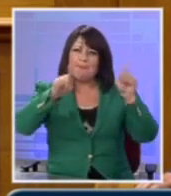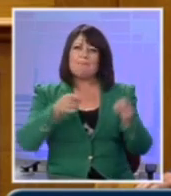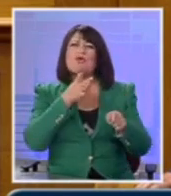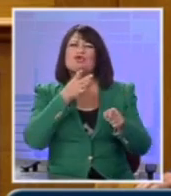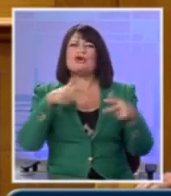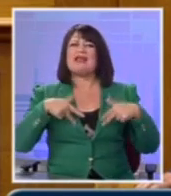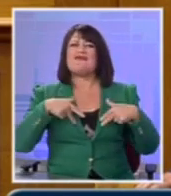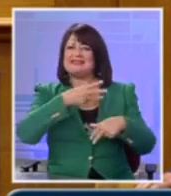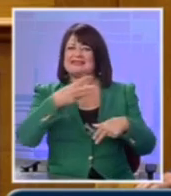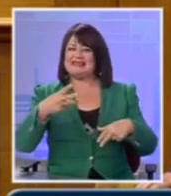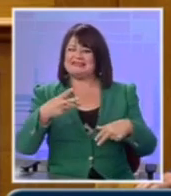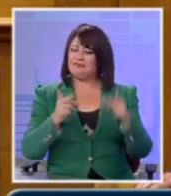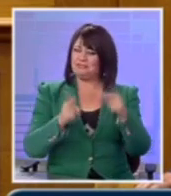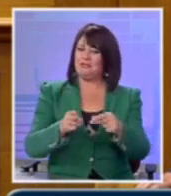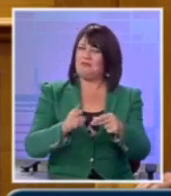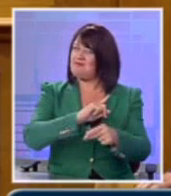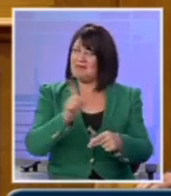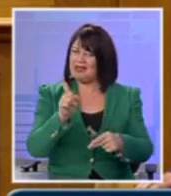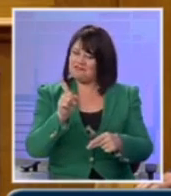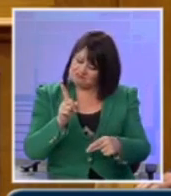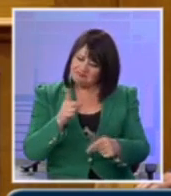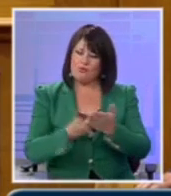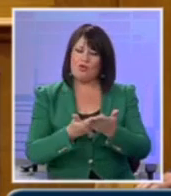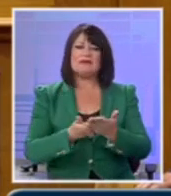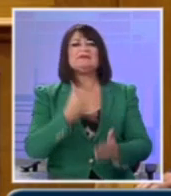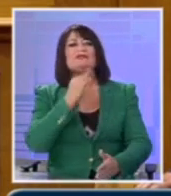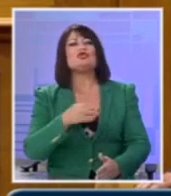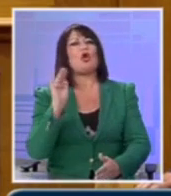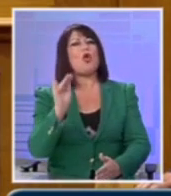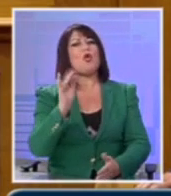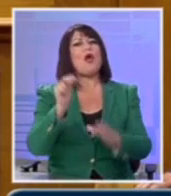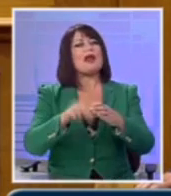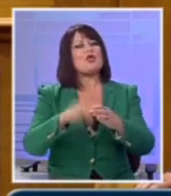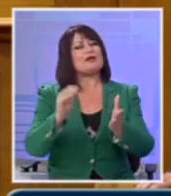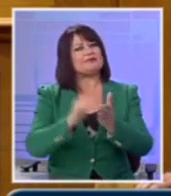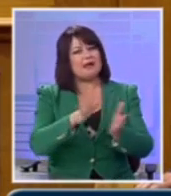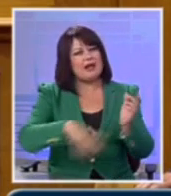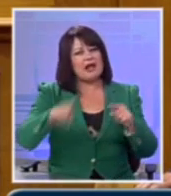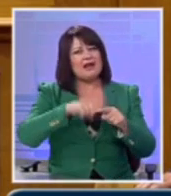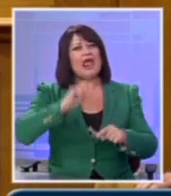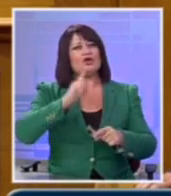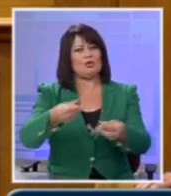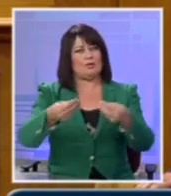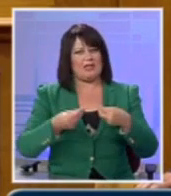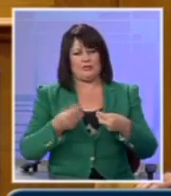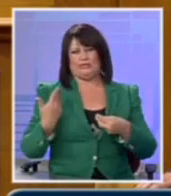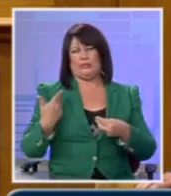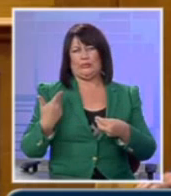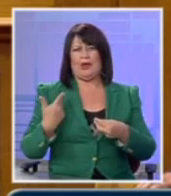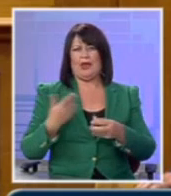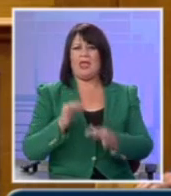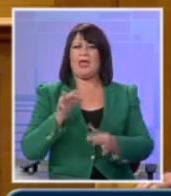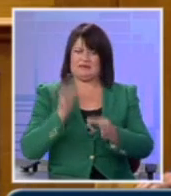Ελλάδα και στην Ευρώπη. Και γι' αυτό ακριβώς απευθυνθήκαμε ξανά στον ελληνικό λαό και με την ετοιμιγορία του στις πρόσφατες